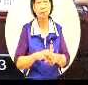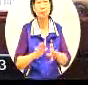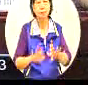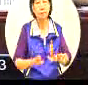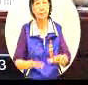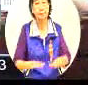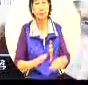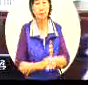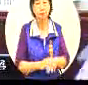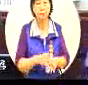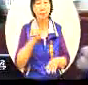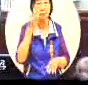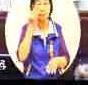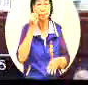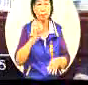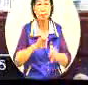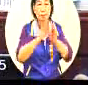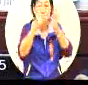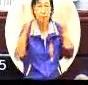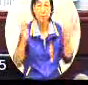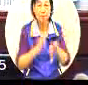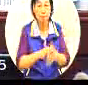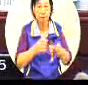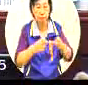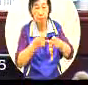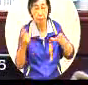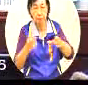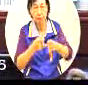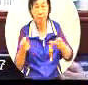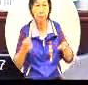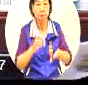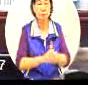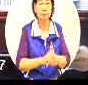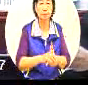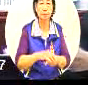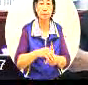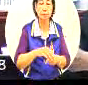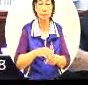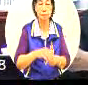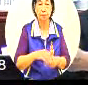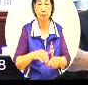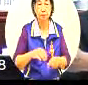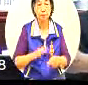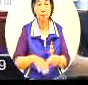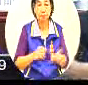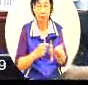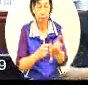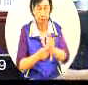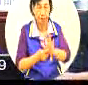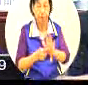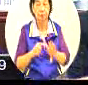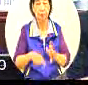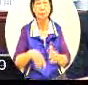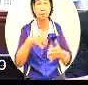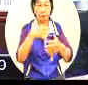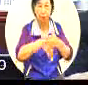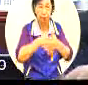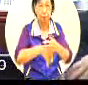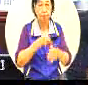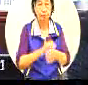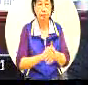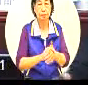个观光饭店已经在公开 是、 公开的一个展示中啊，所以我们有列